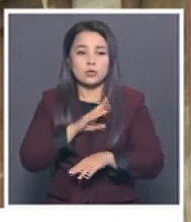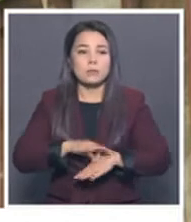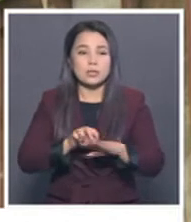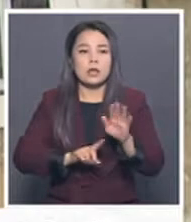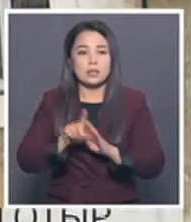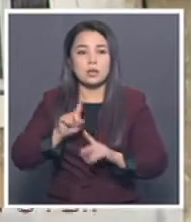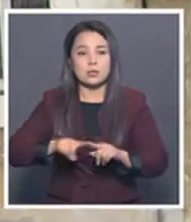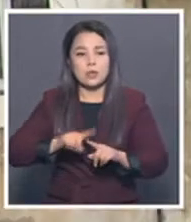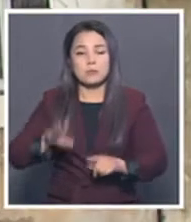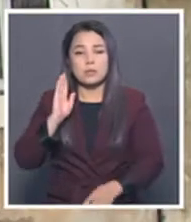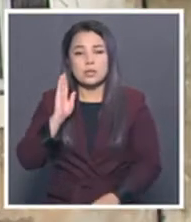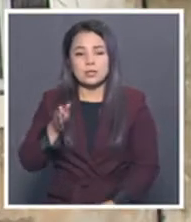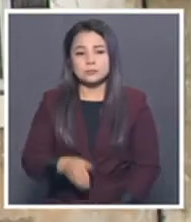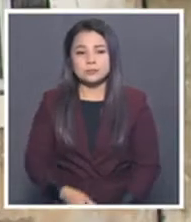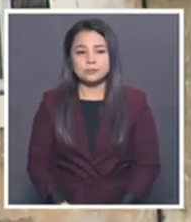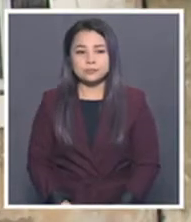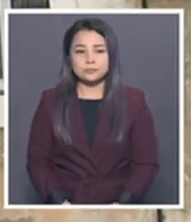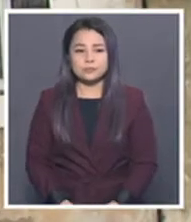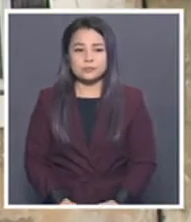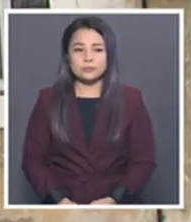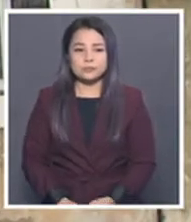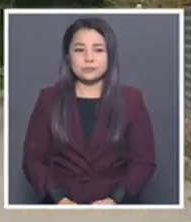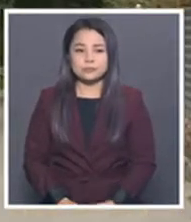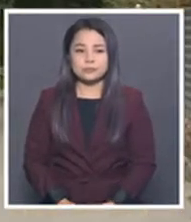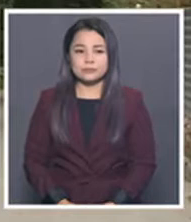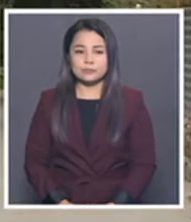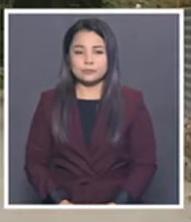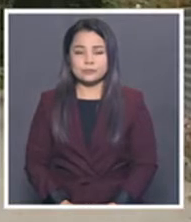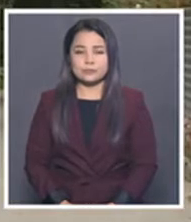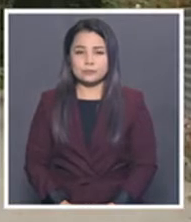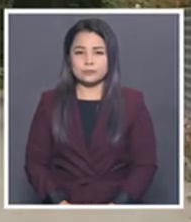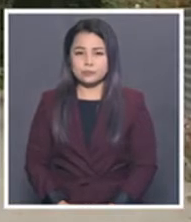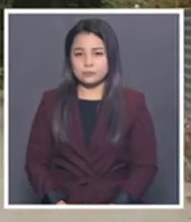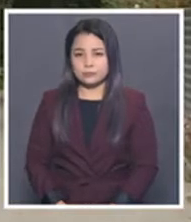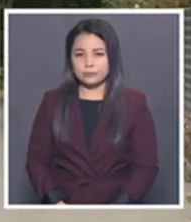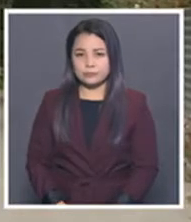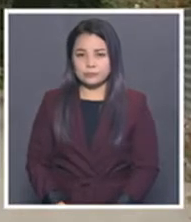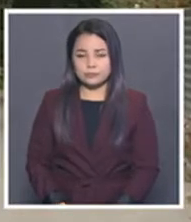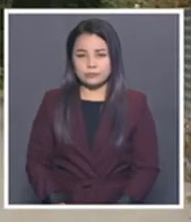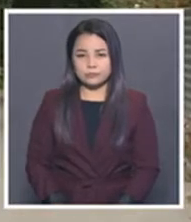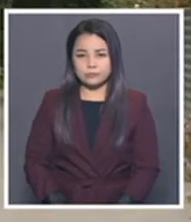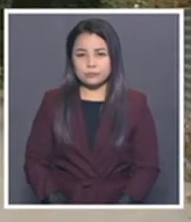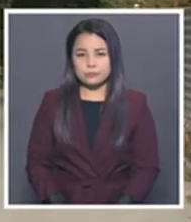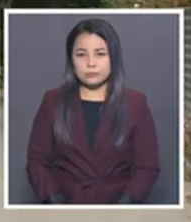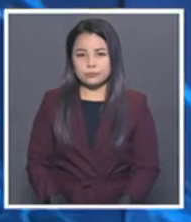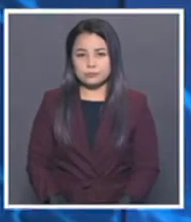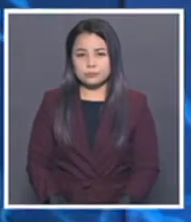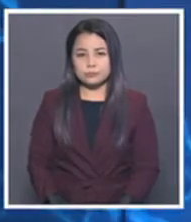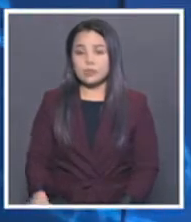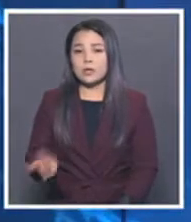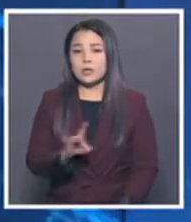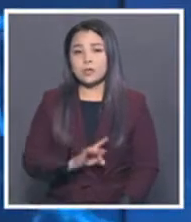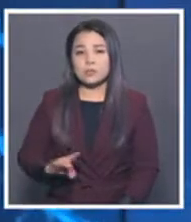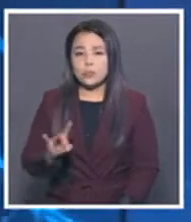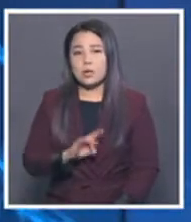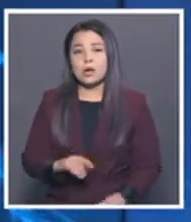жуық арада басталмақ. Жазира Оразқызы, Нұрхан Нұрланұлы, Бауыржан Сәлмеке, Қазақстан ұлттық телеарнасы, Алматыдан.